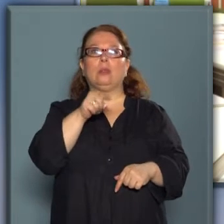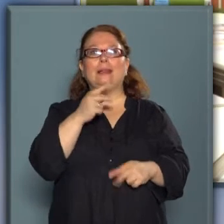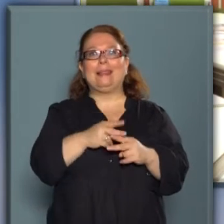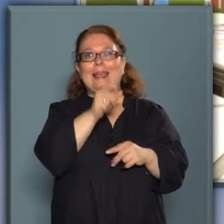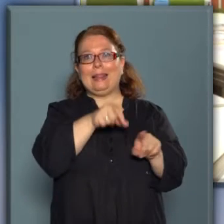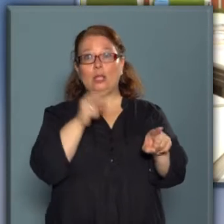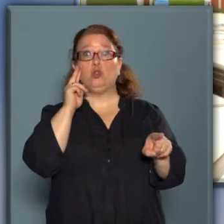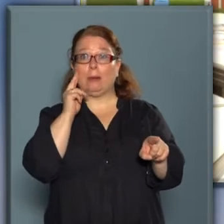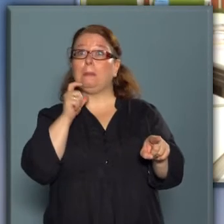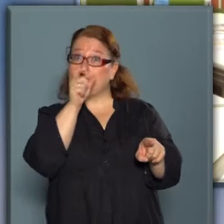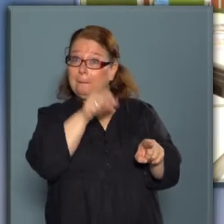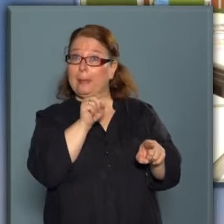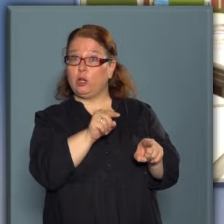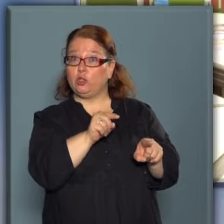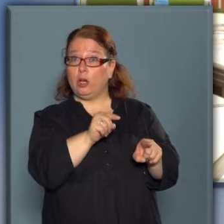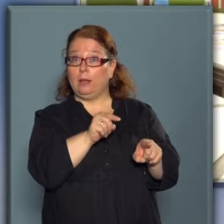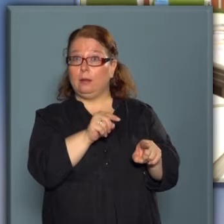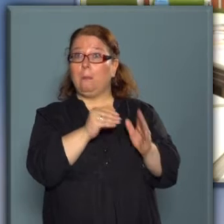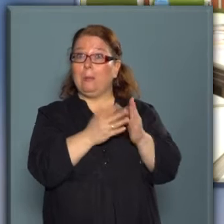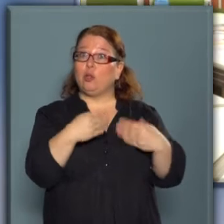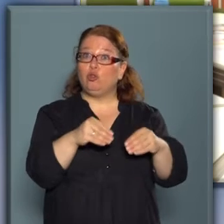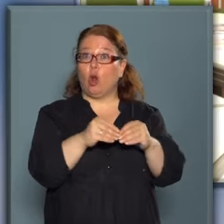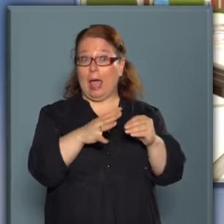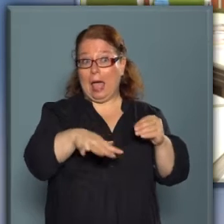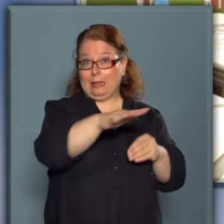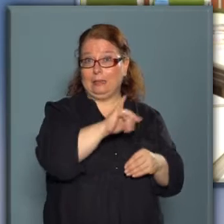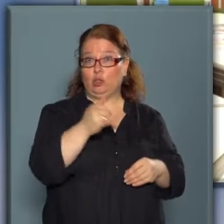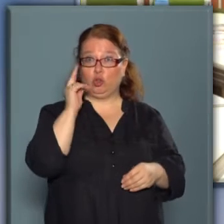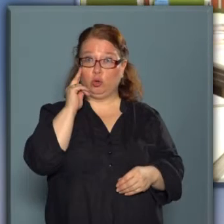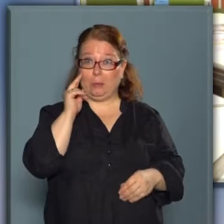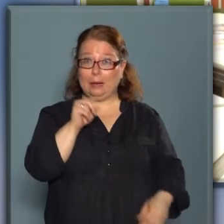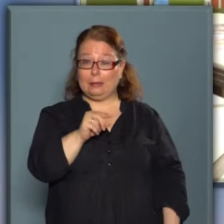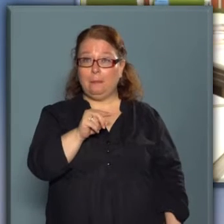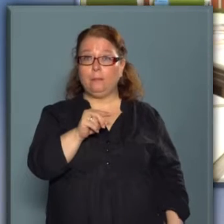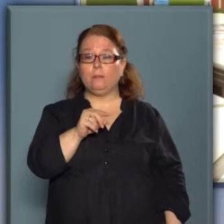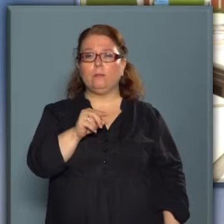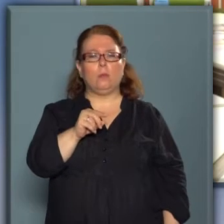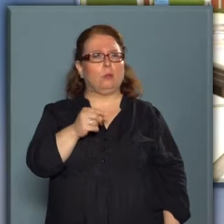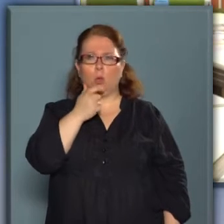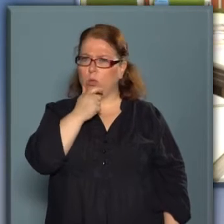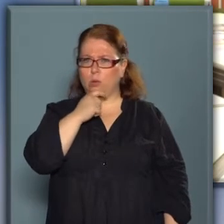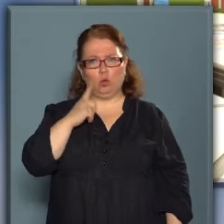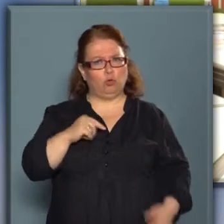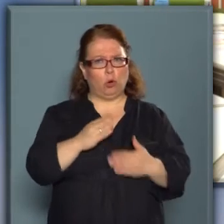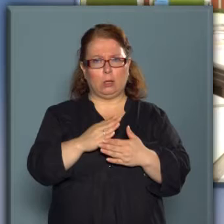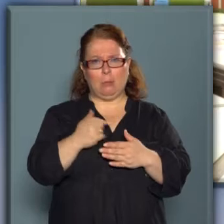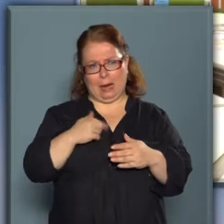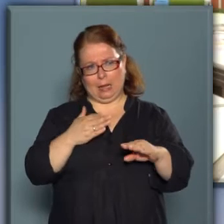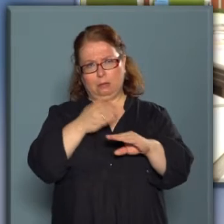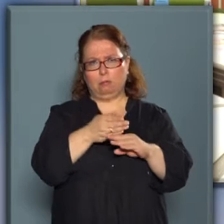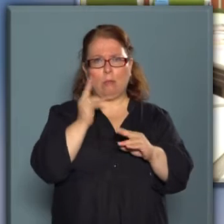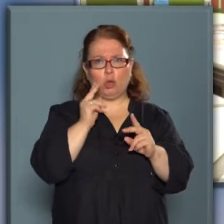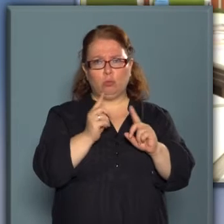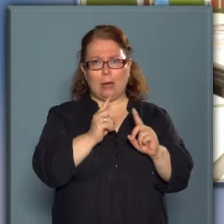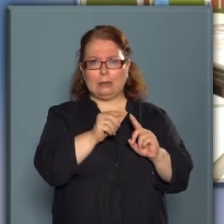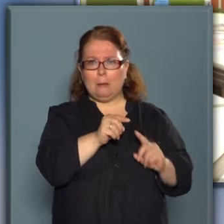még ismerhettem személyesen, sőt még családilag is. Nagyon idős volt már, amikor én